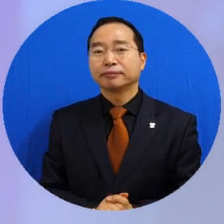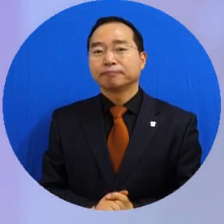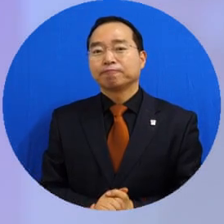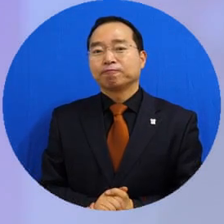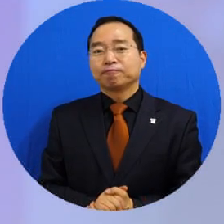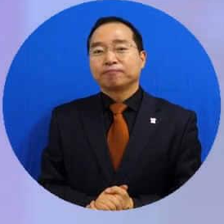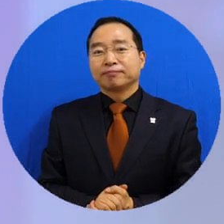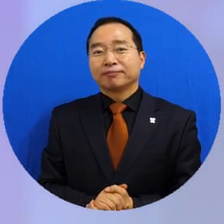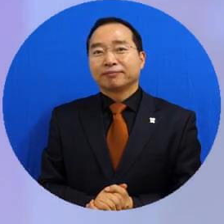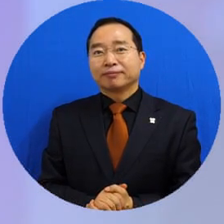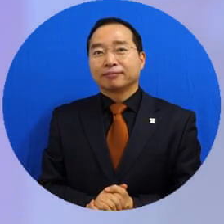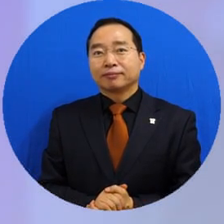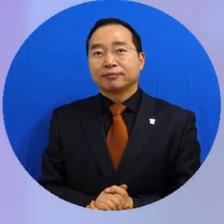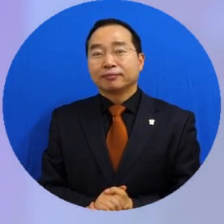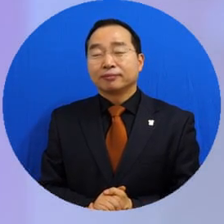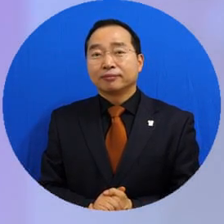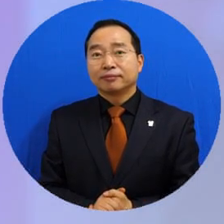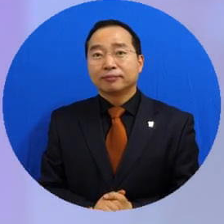대사인데